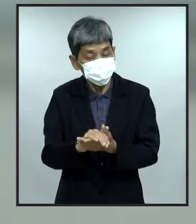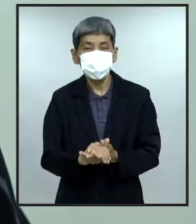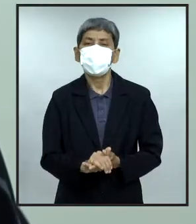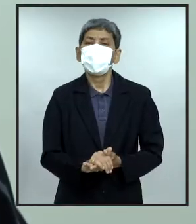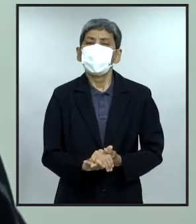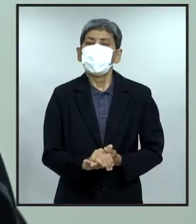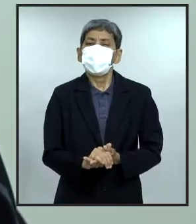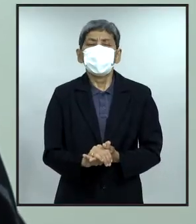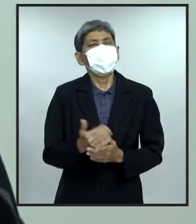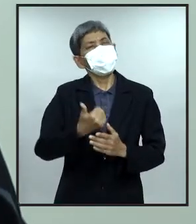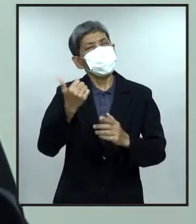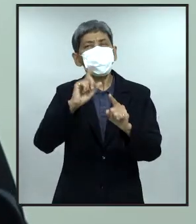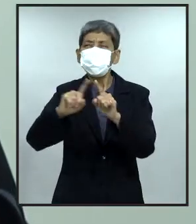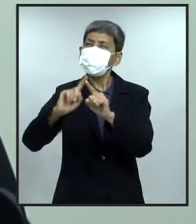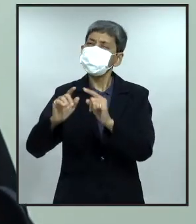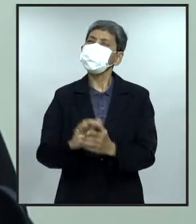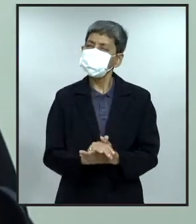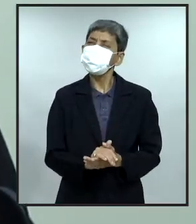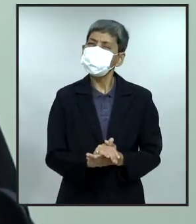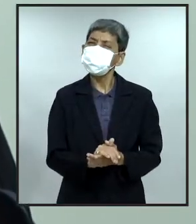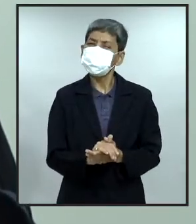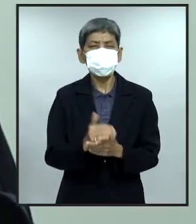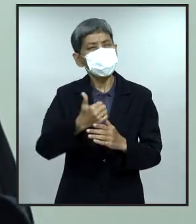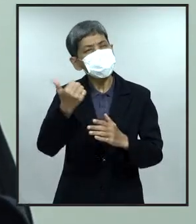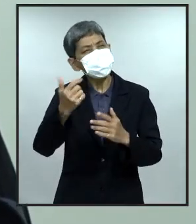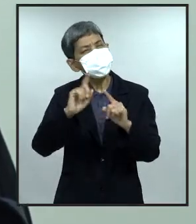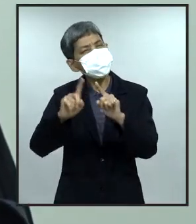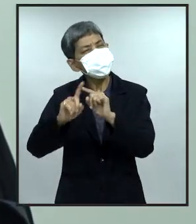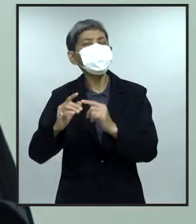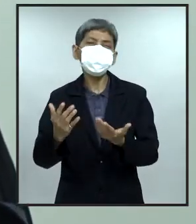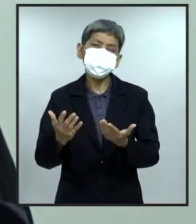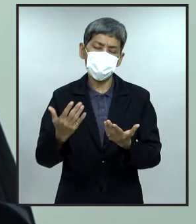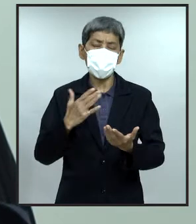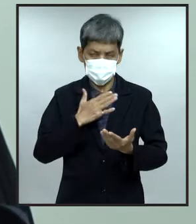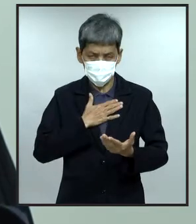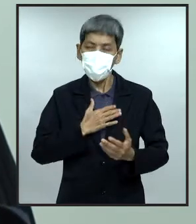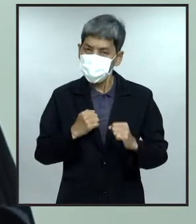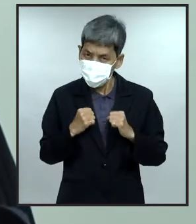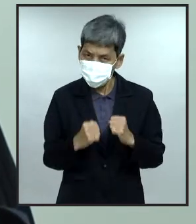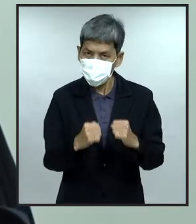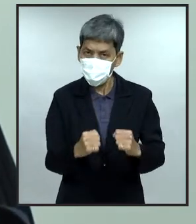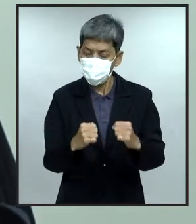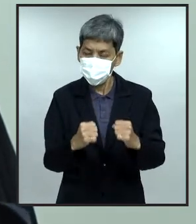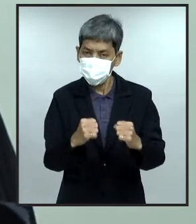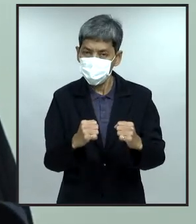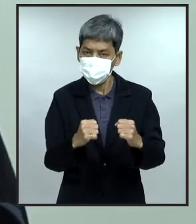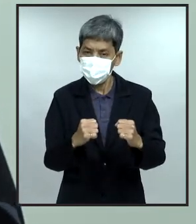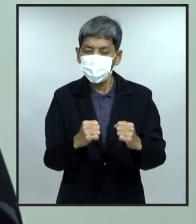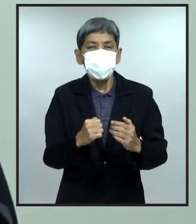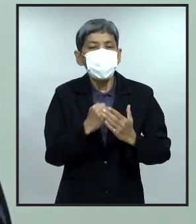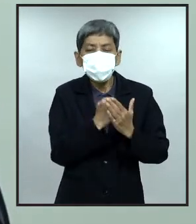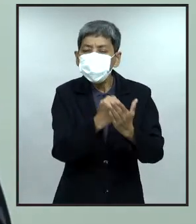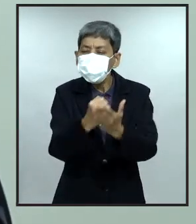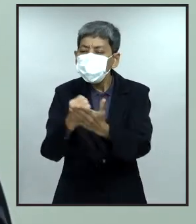ไหมฮะ เรื่องอื่นๆก็นอกเหนือจากเรื่องอื่นๆก็เราก็พยายามที่จะ